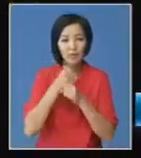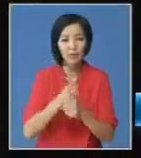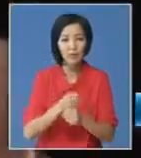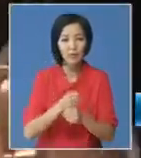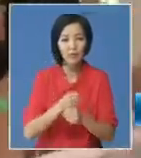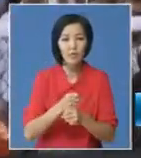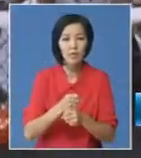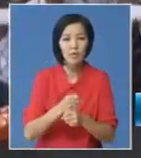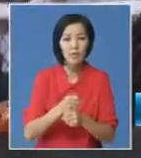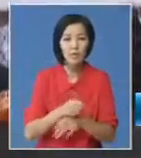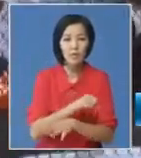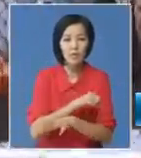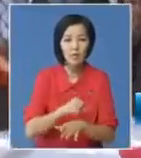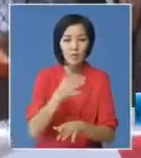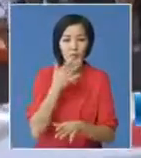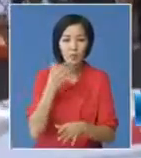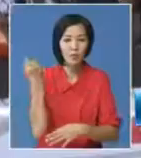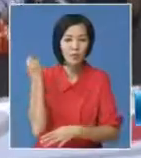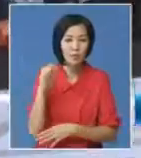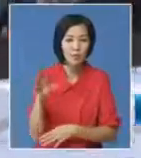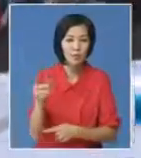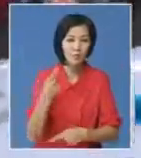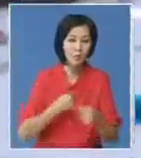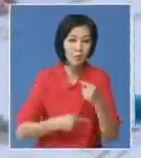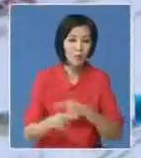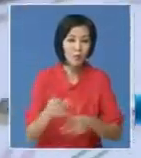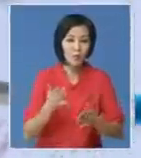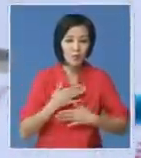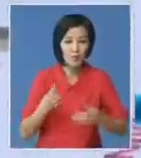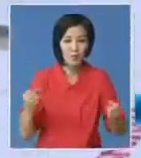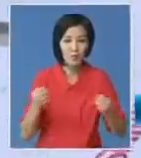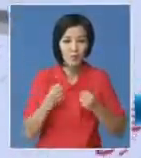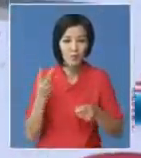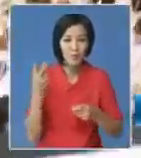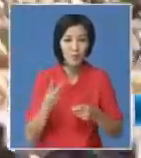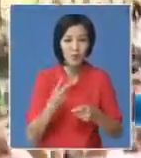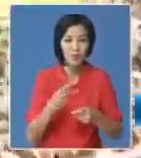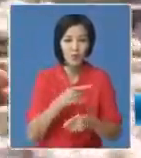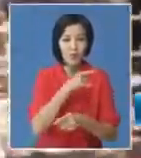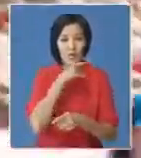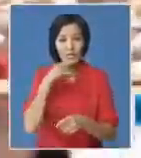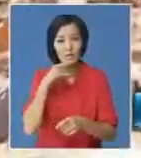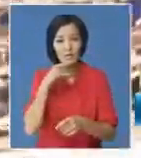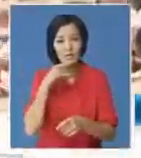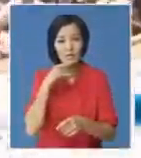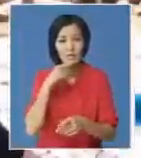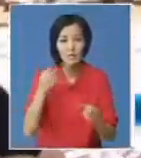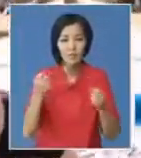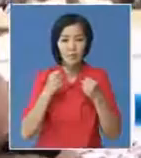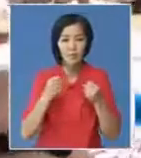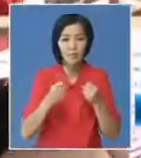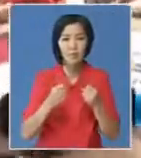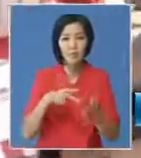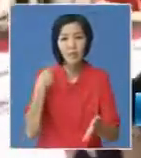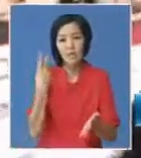абыроймен қайтты. Орта келі салмақта өнер көрсеткен спортшымыз жарыстың екінші кезеңінде ресейлік Гаджимурат Алиевті нокаутпен